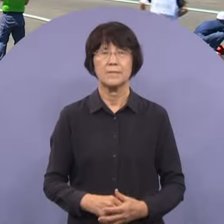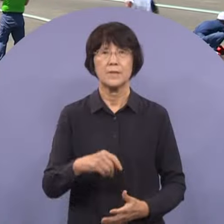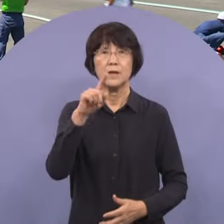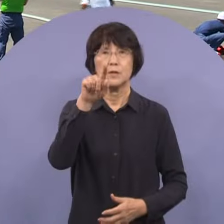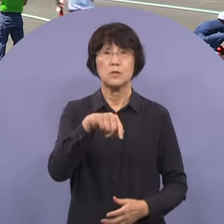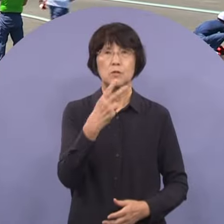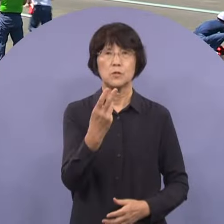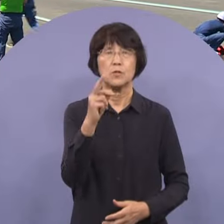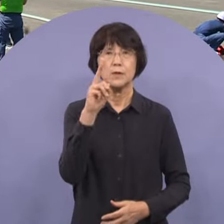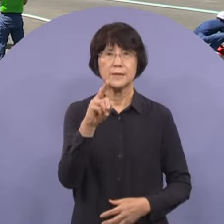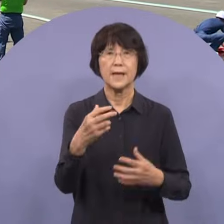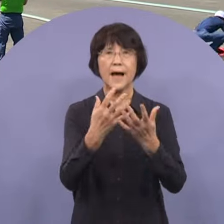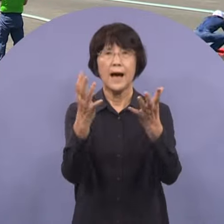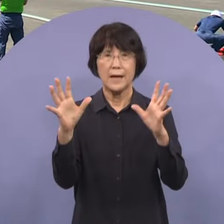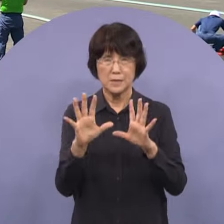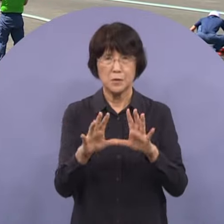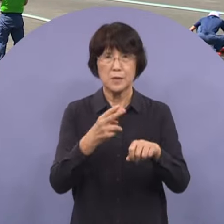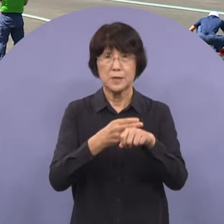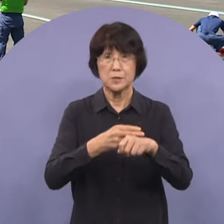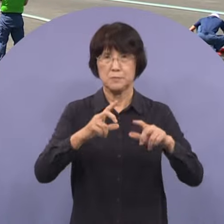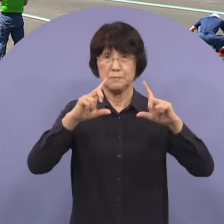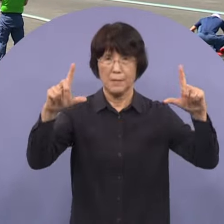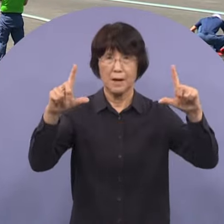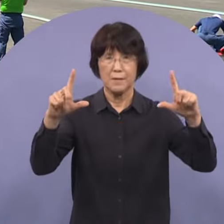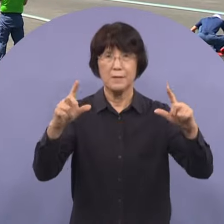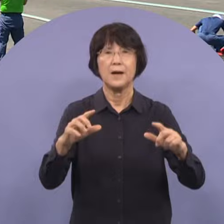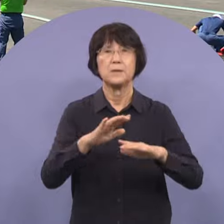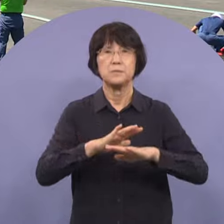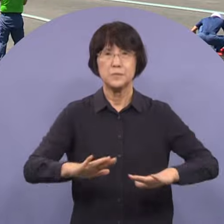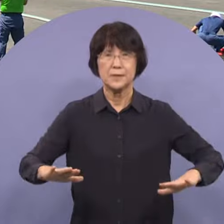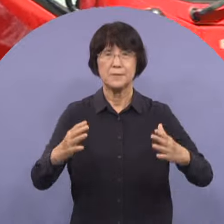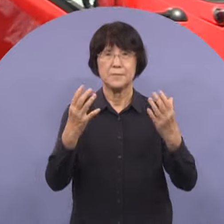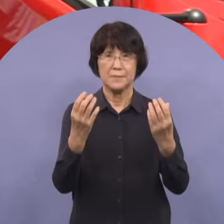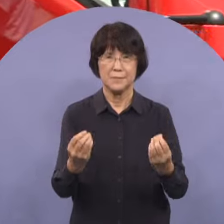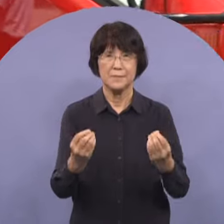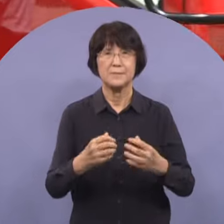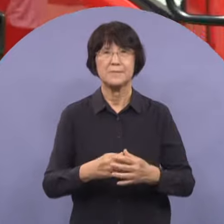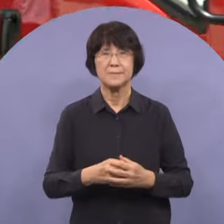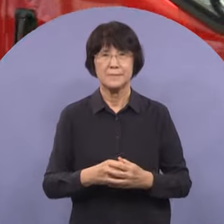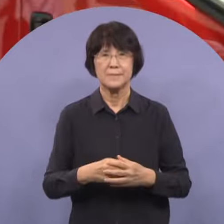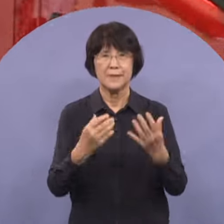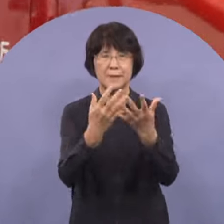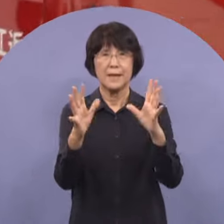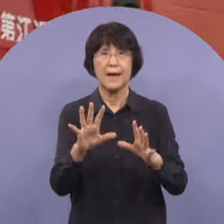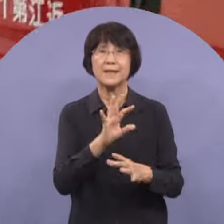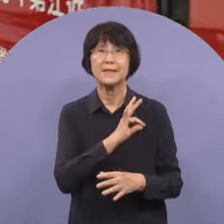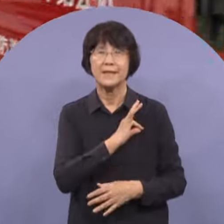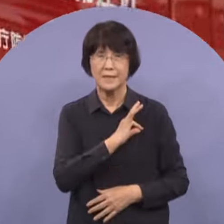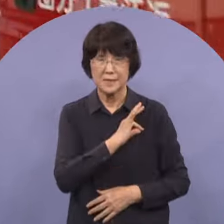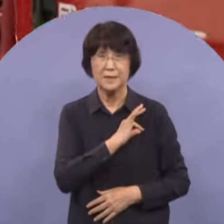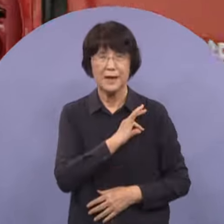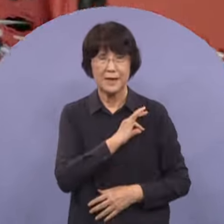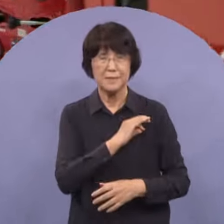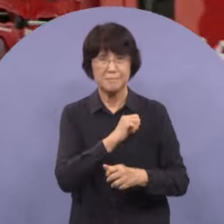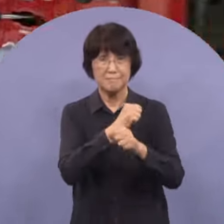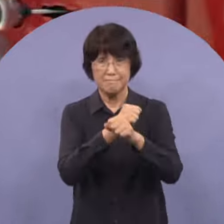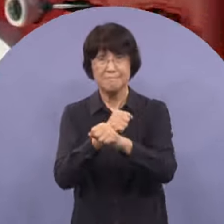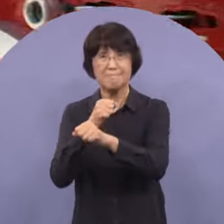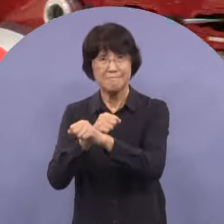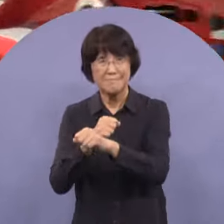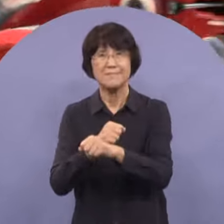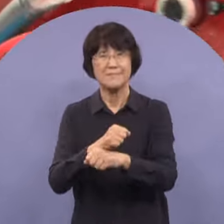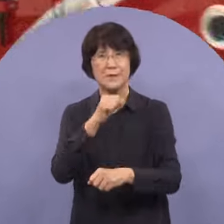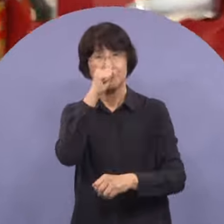元瀬藩の走法は無事終了した。団員たちはお互いを称え合